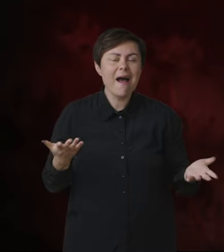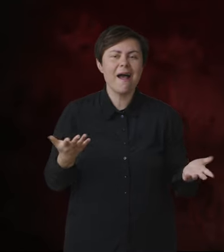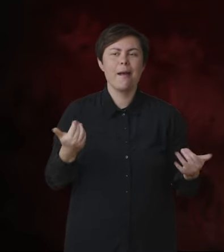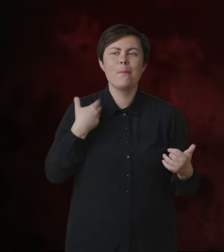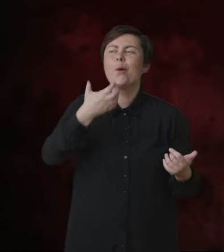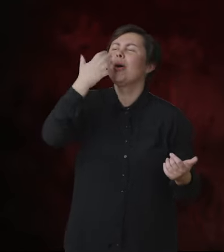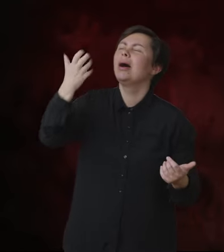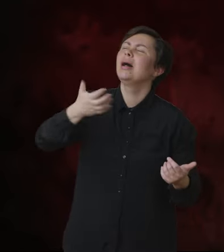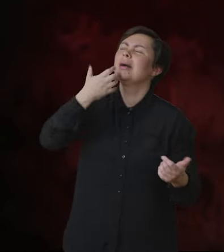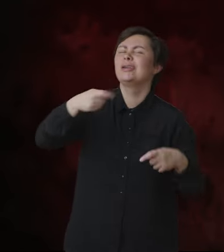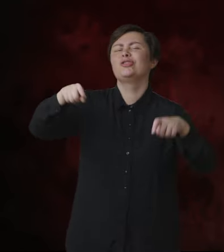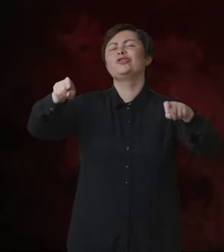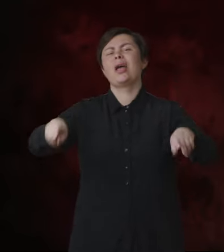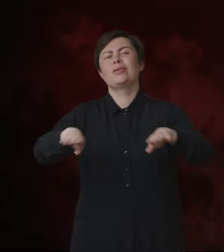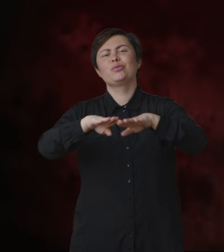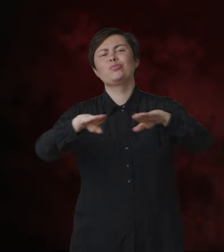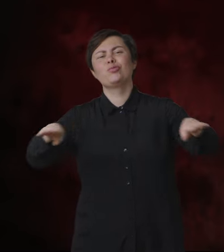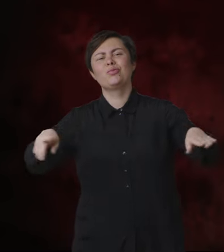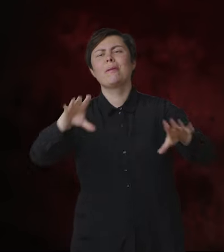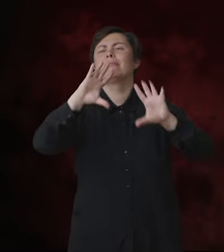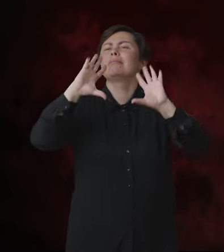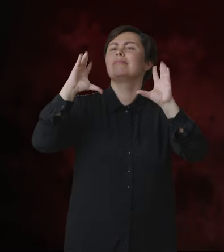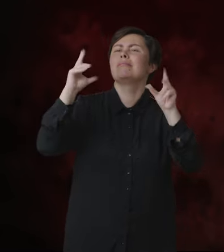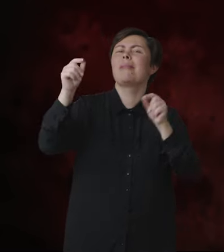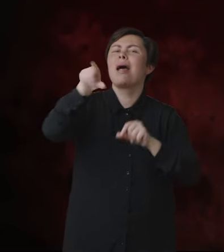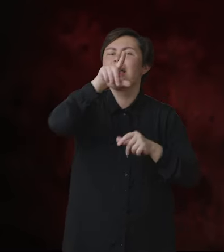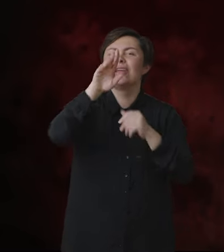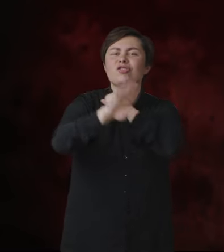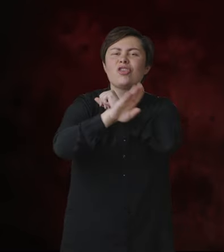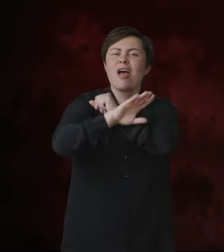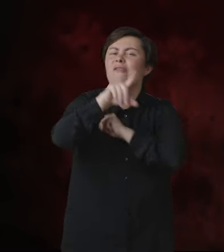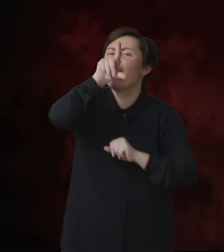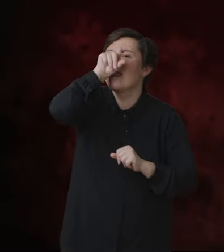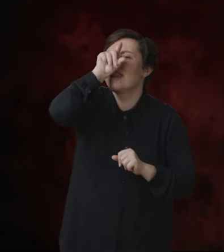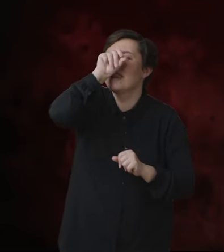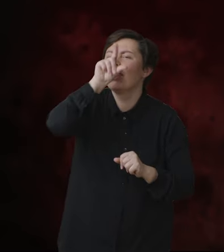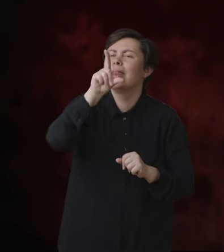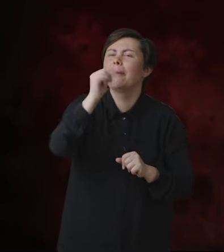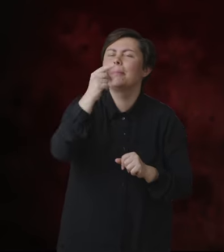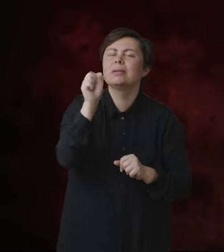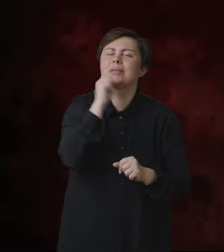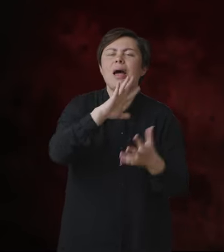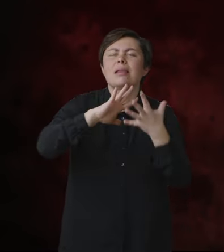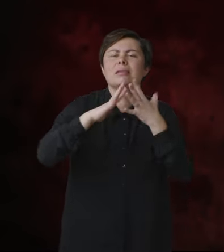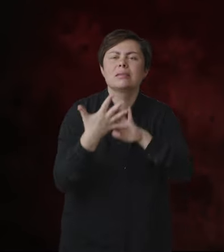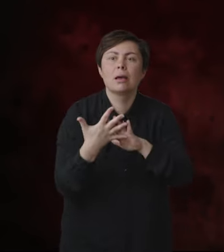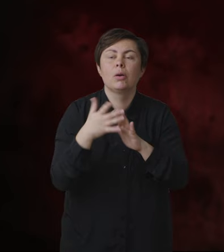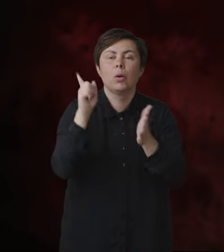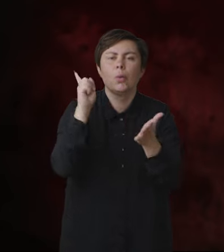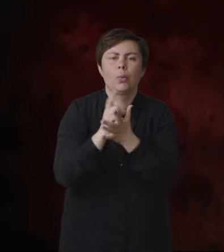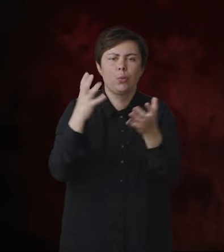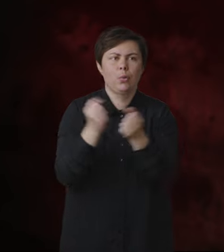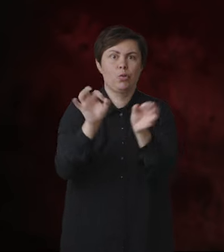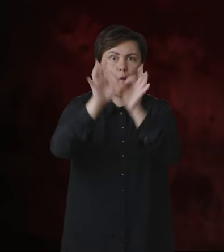było lato, to na ławeczkach przy tych pięknych lipach zabytkowych, które akurat jeszcze ocalały są